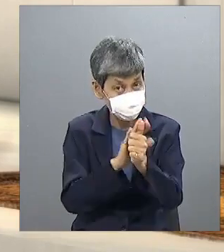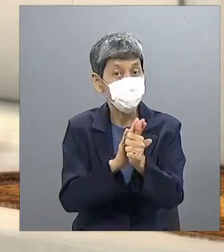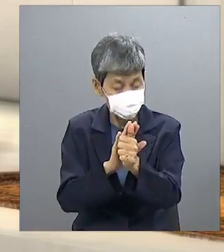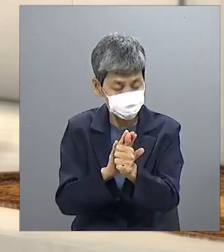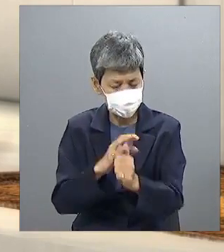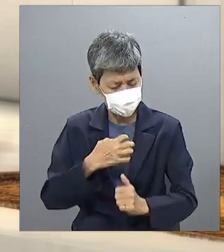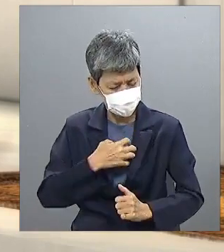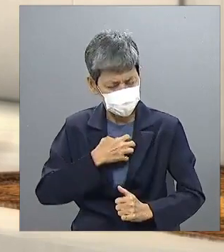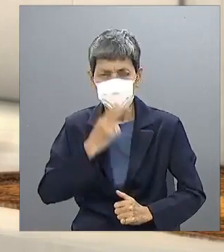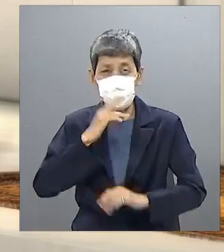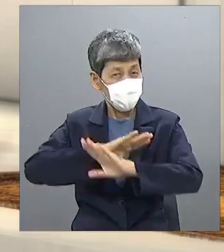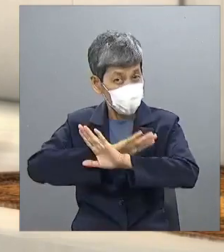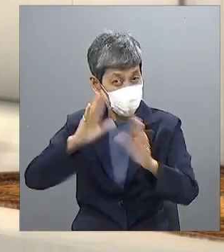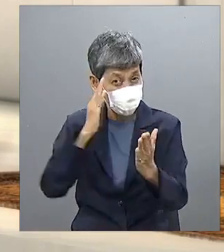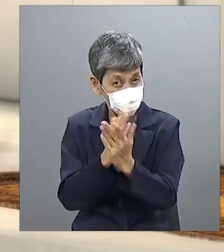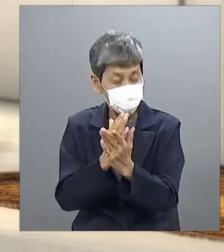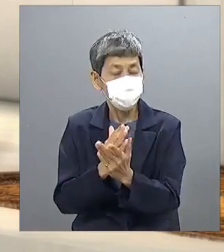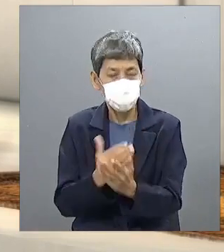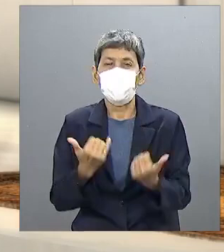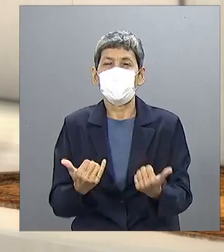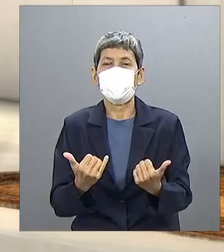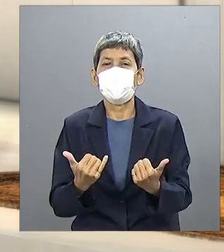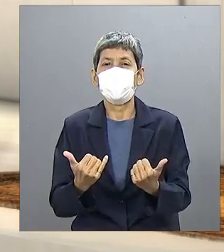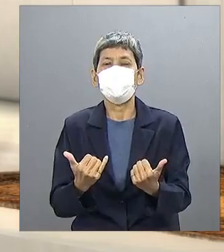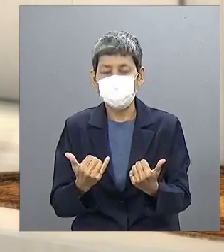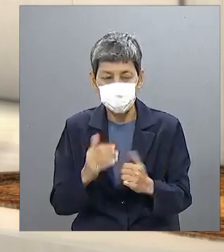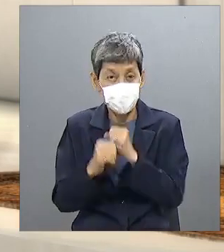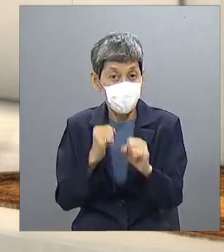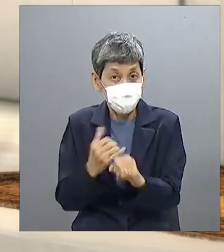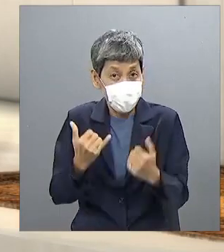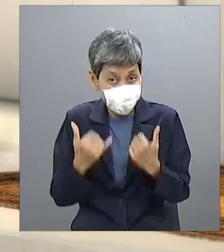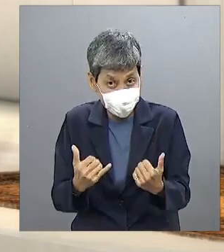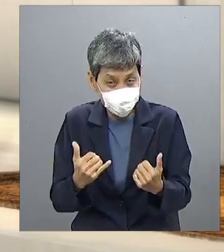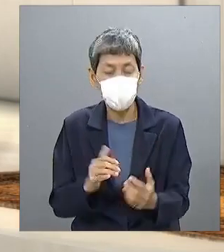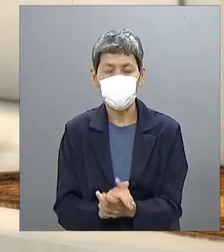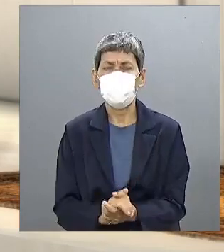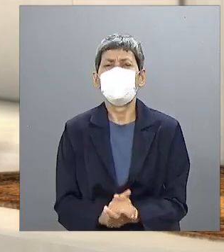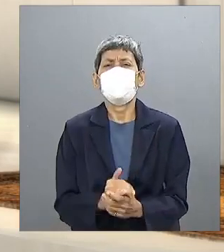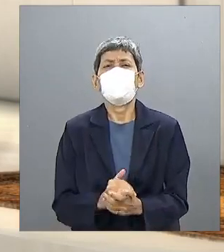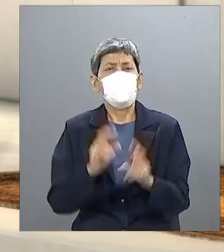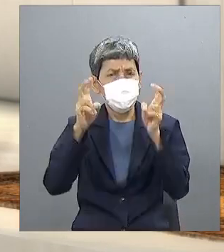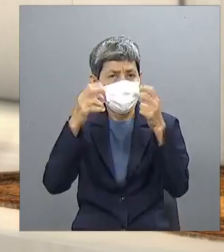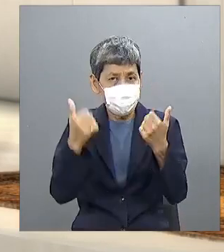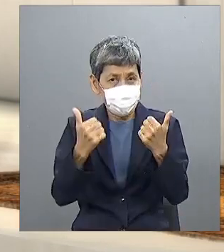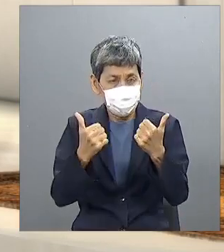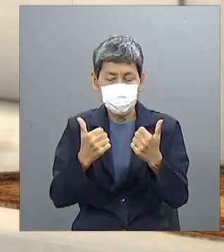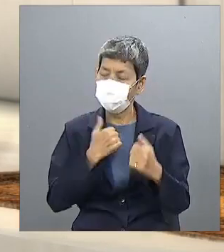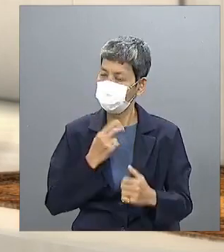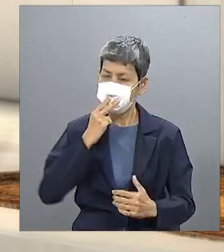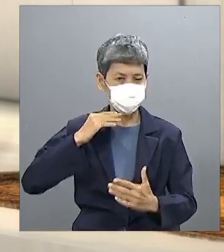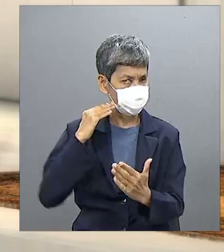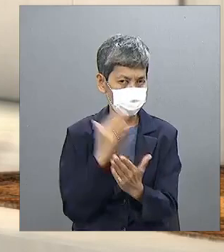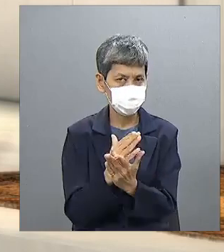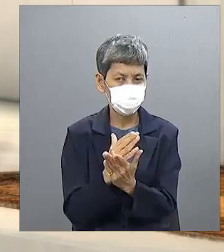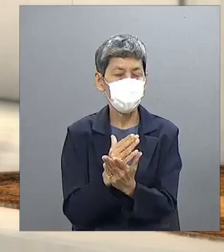ใจเลิกสูบบุหรี่ค่ะมันนี้และก็ในปีนี้เลยนะคะเพราะว่าใน Conceptปีนี้ค่ะเป็นการเลิกสูบลดเสียง